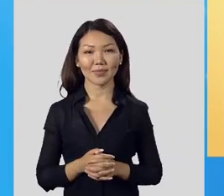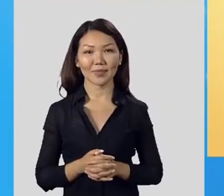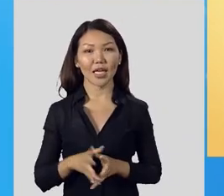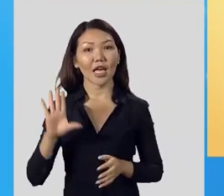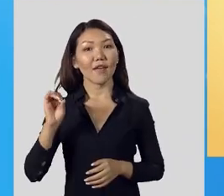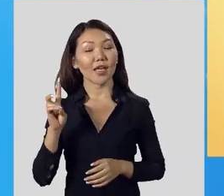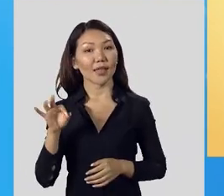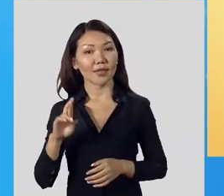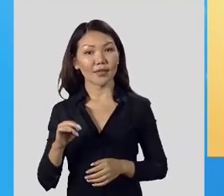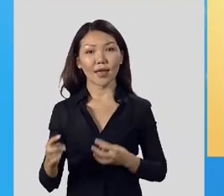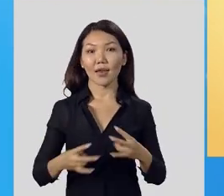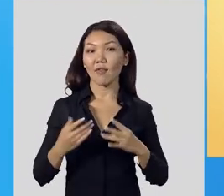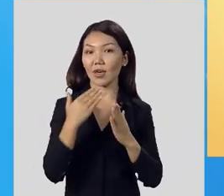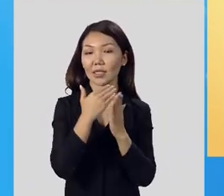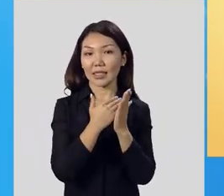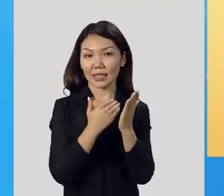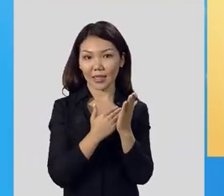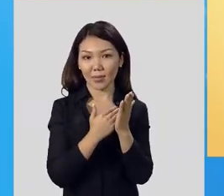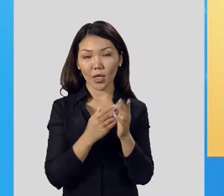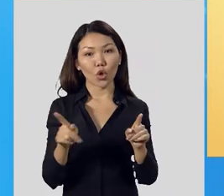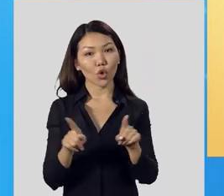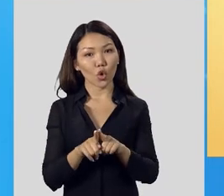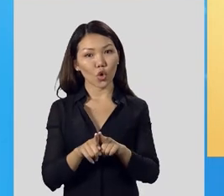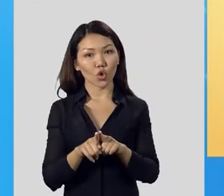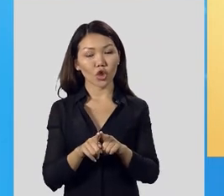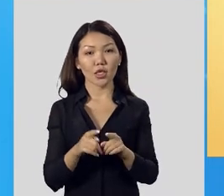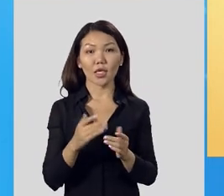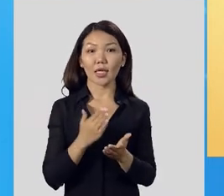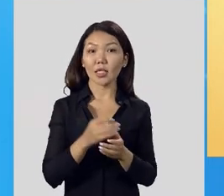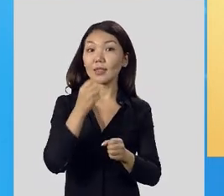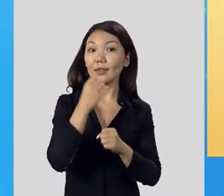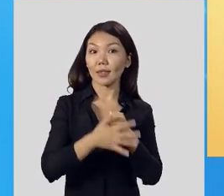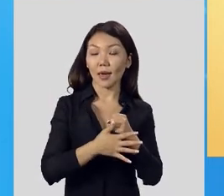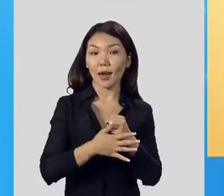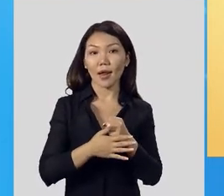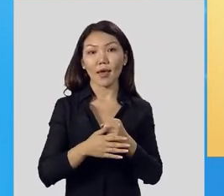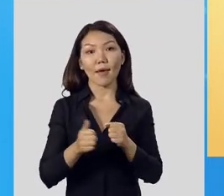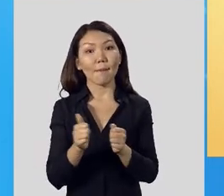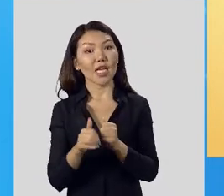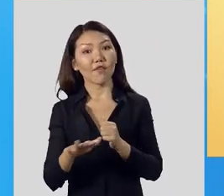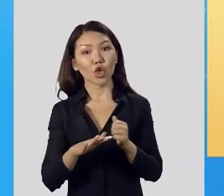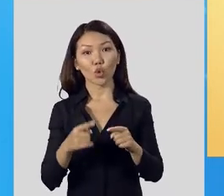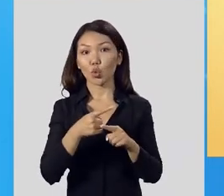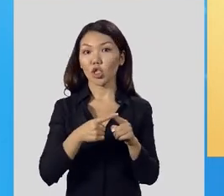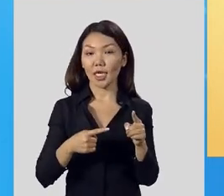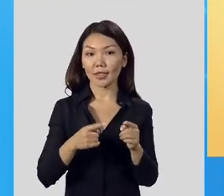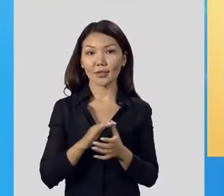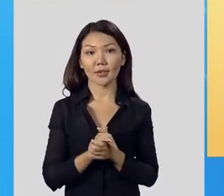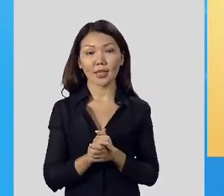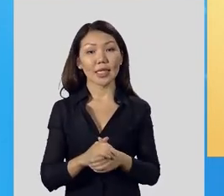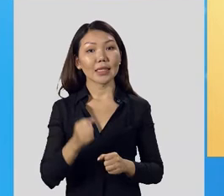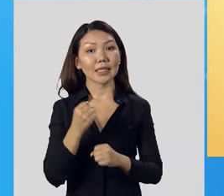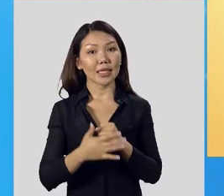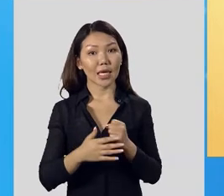В вегетативной нервной системе тоже выделяют центральную и периферическую части.